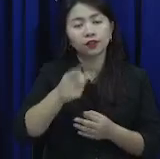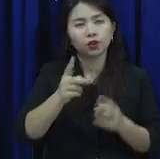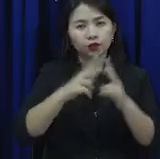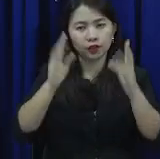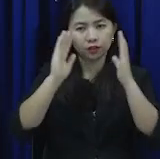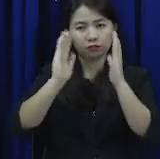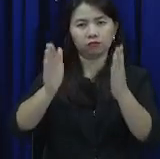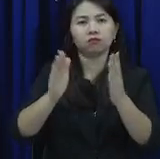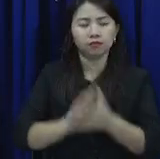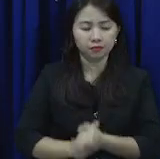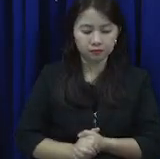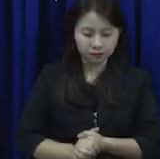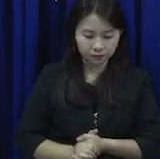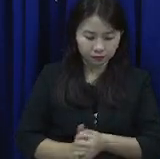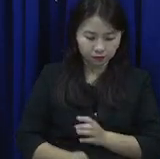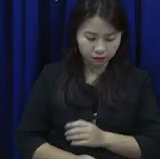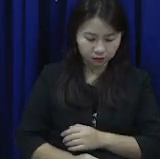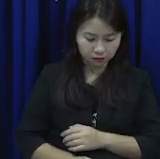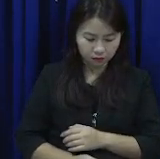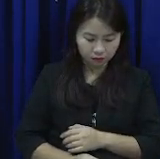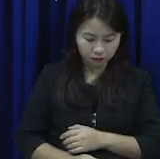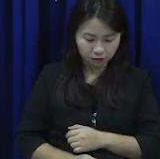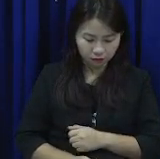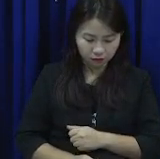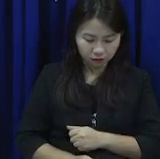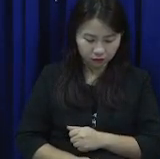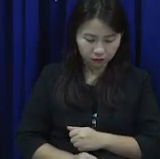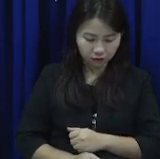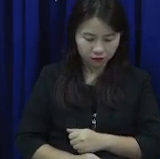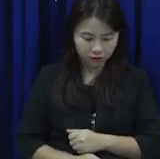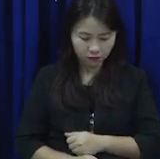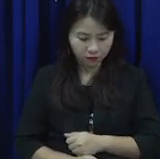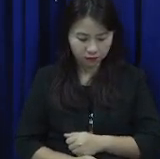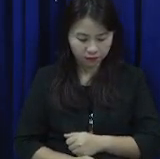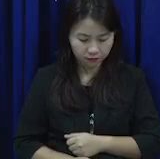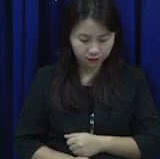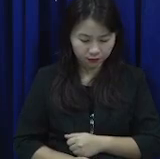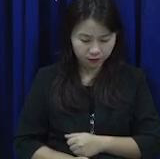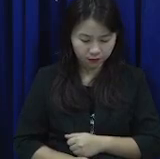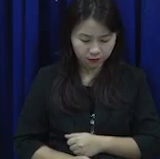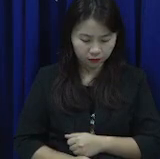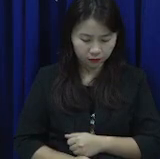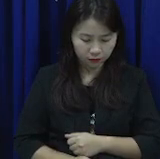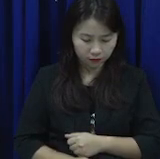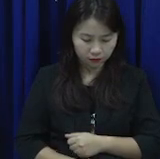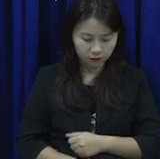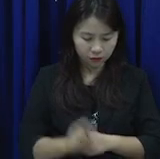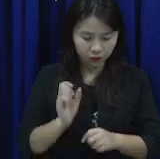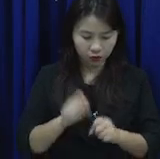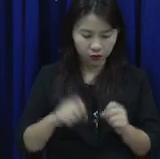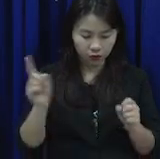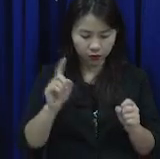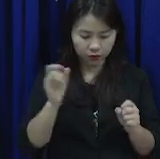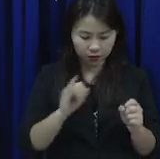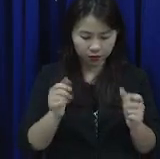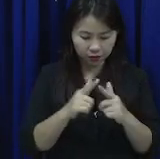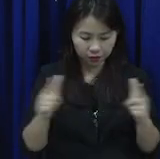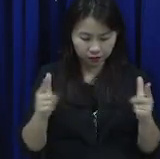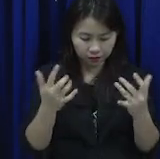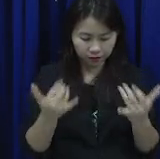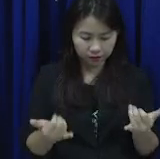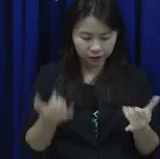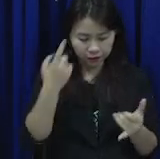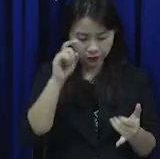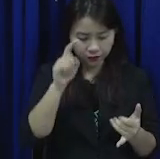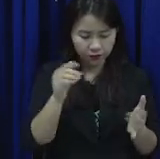yung kung ano yung itinanim diyan ng kalaban m Kaya nga ang pinakamaganda maging mindful ka young people